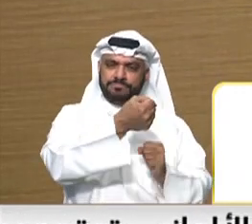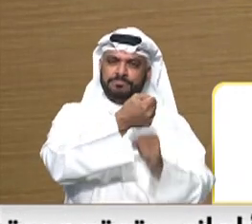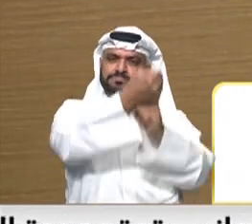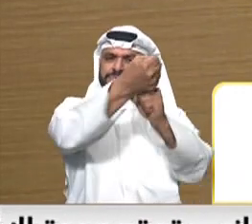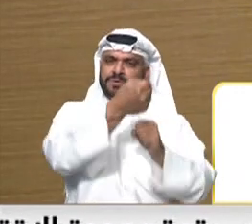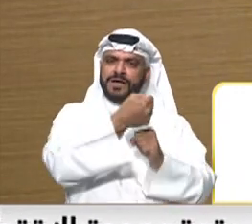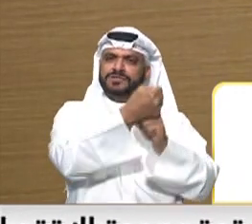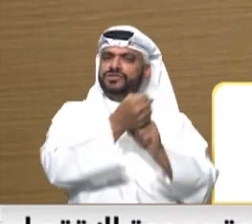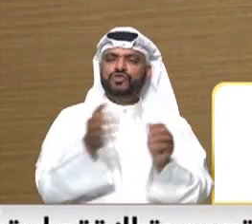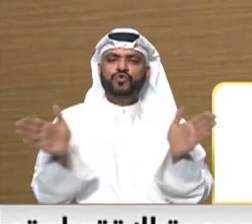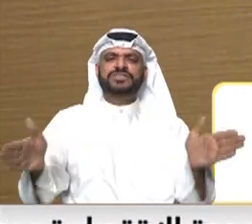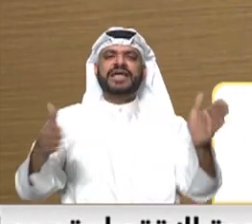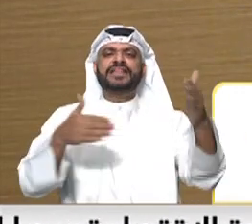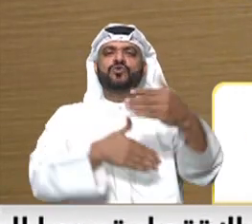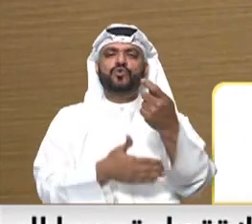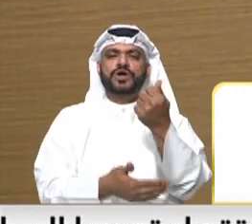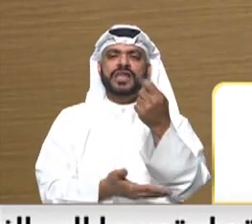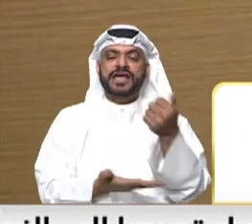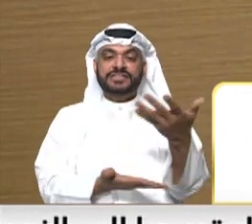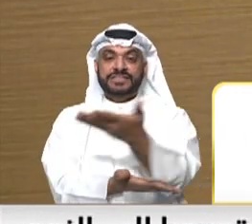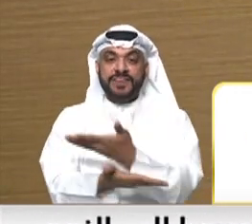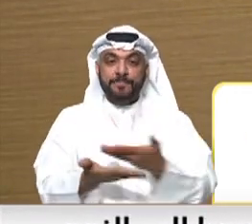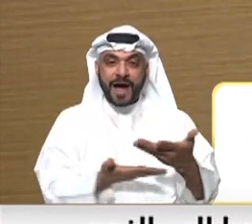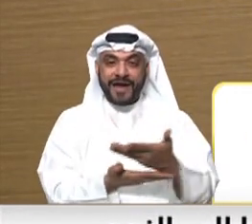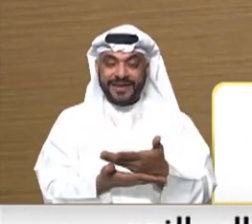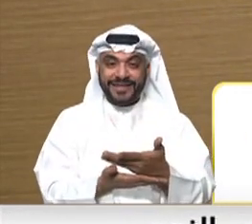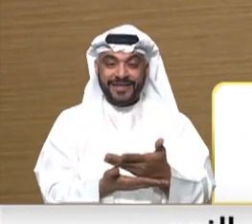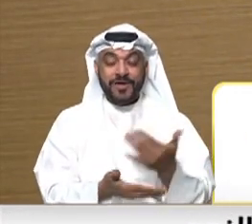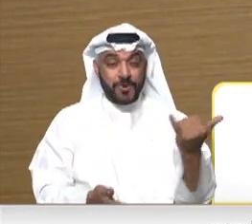الكويت، دائما المصرف يقوم